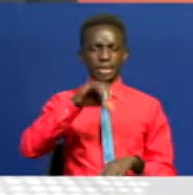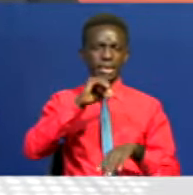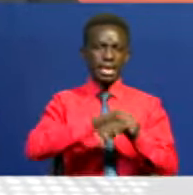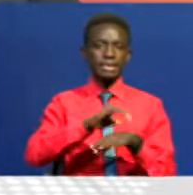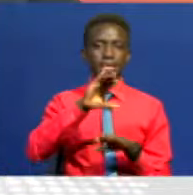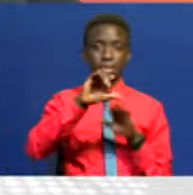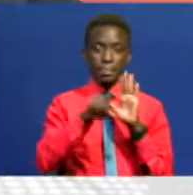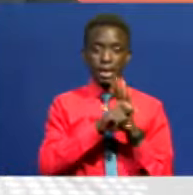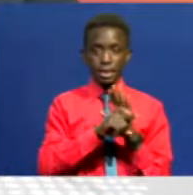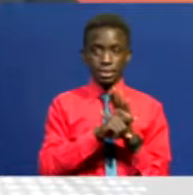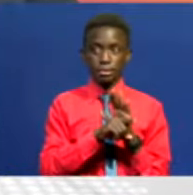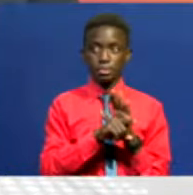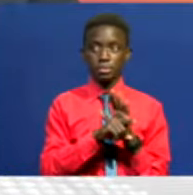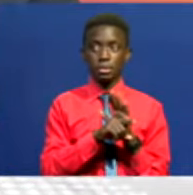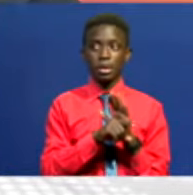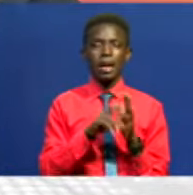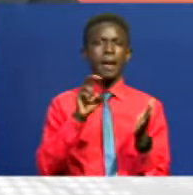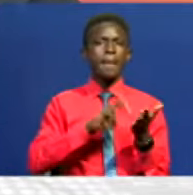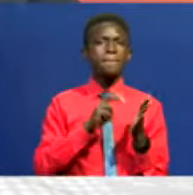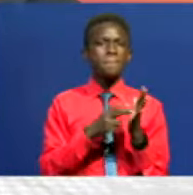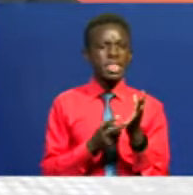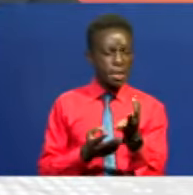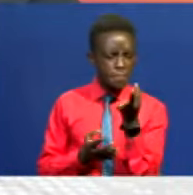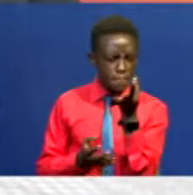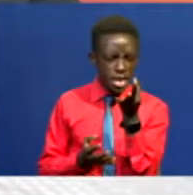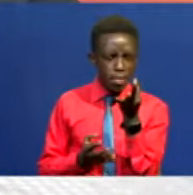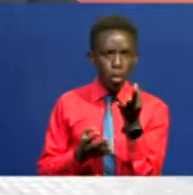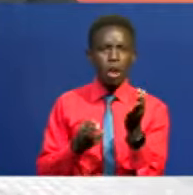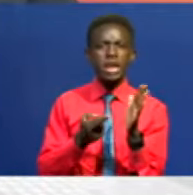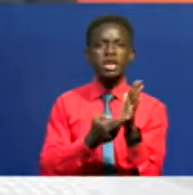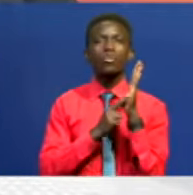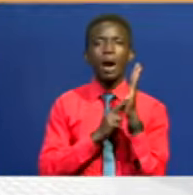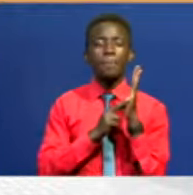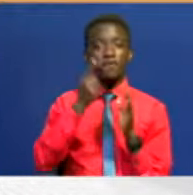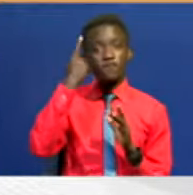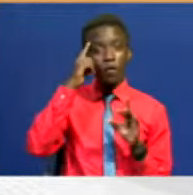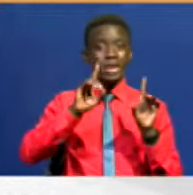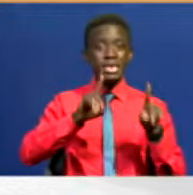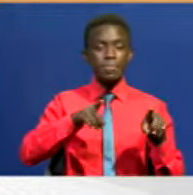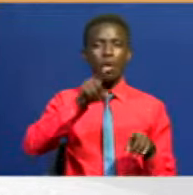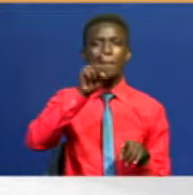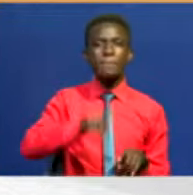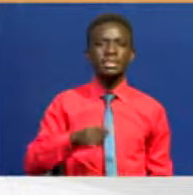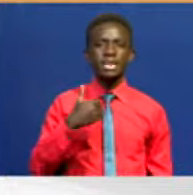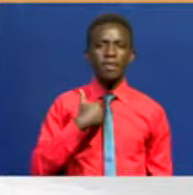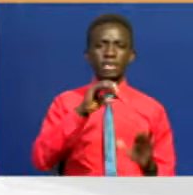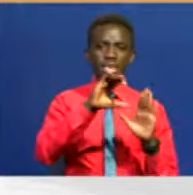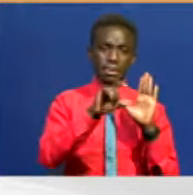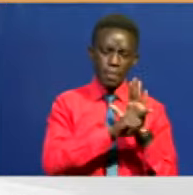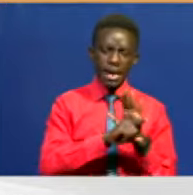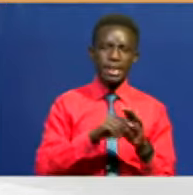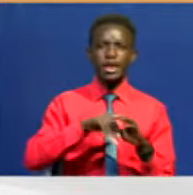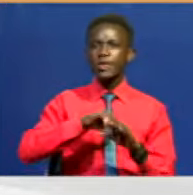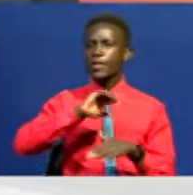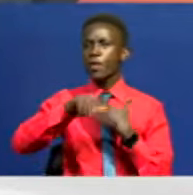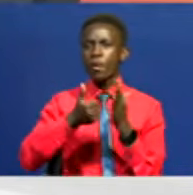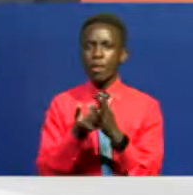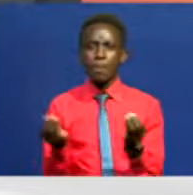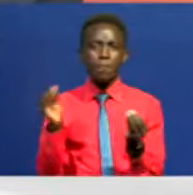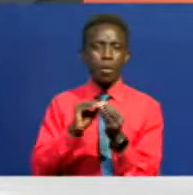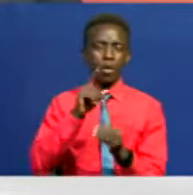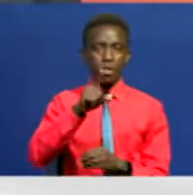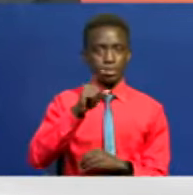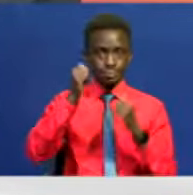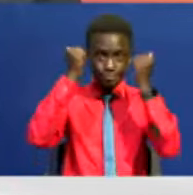minus. So the minimum requirement kwa mtu afanye diploma lazima akuwe na C minus kwa most of the courses. Na ukiwa na hiyo unaweza